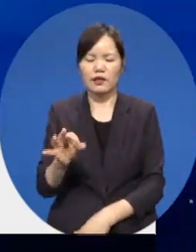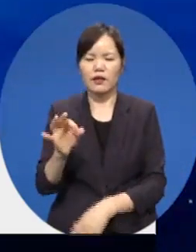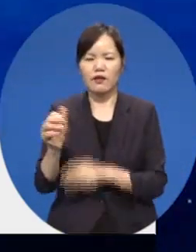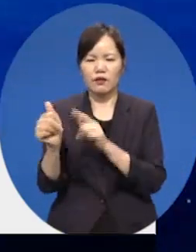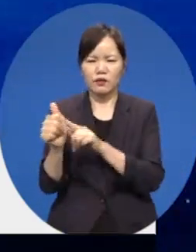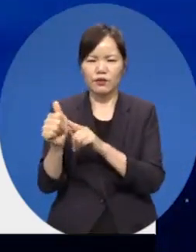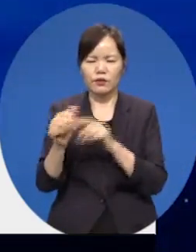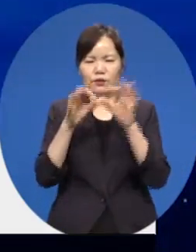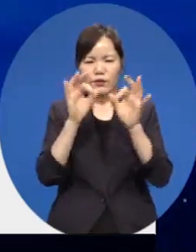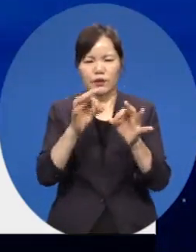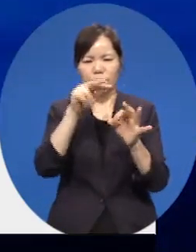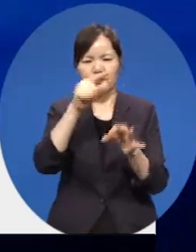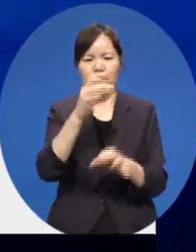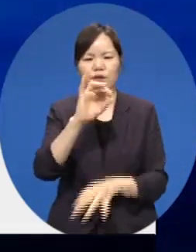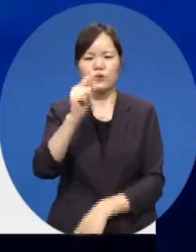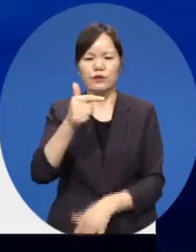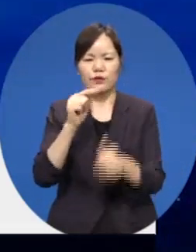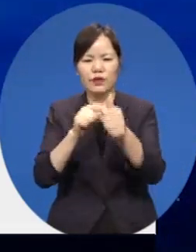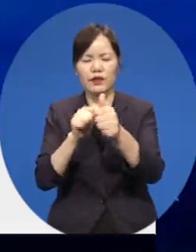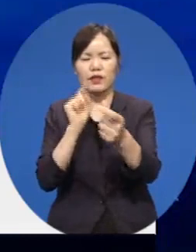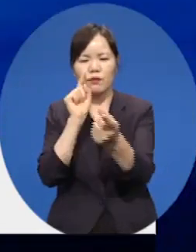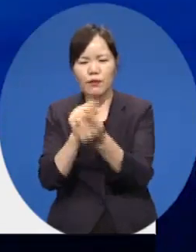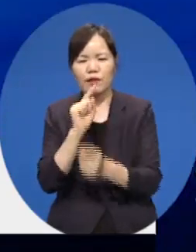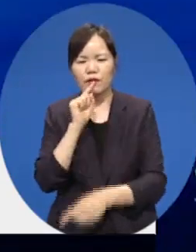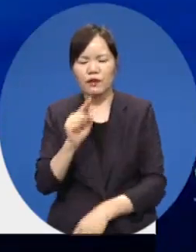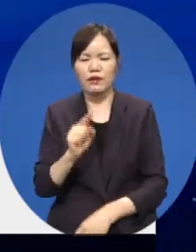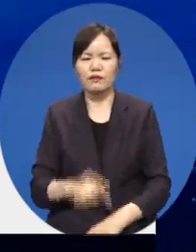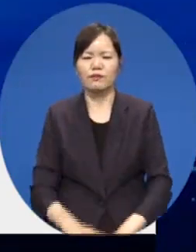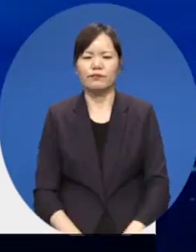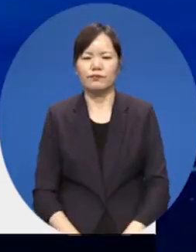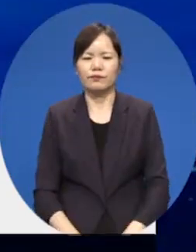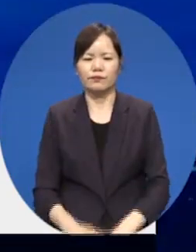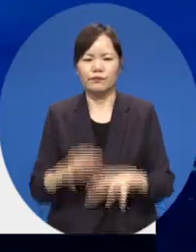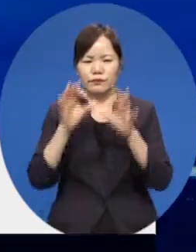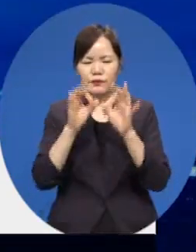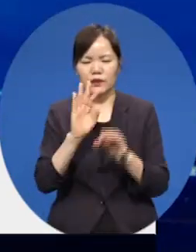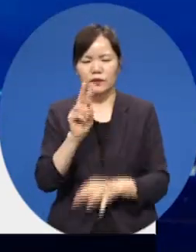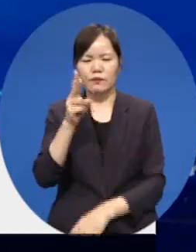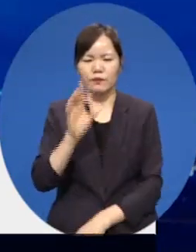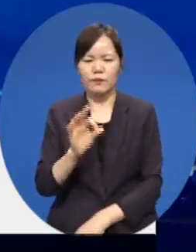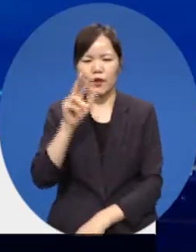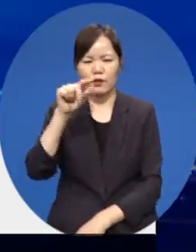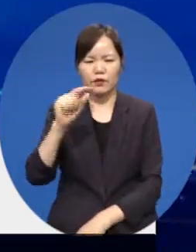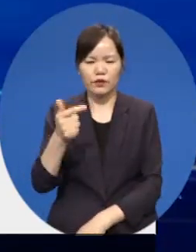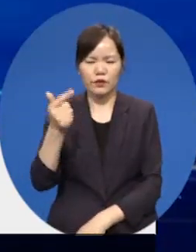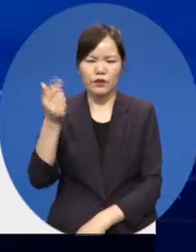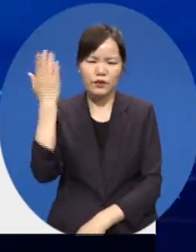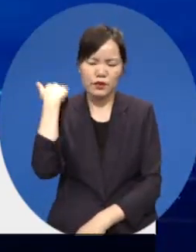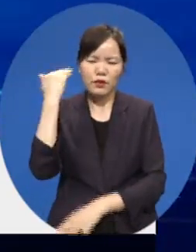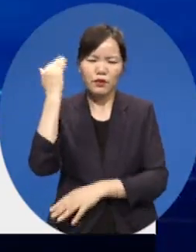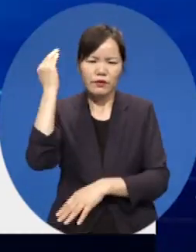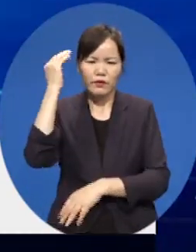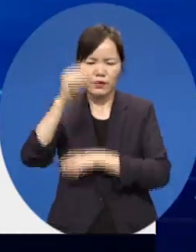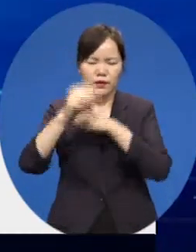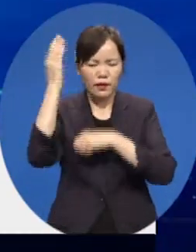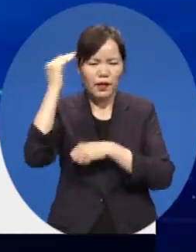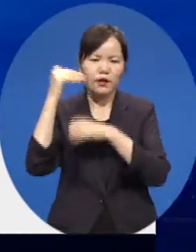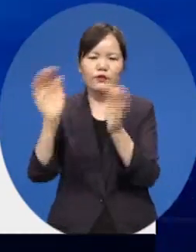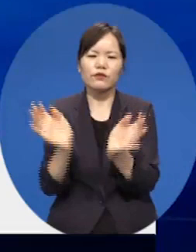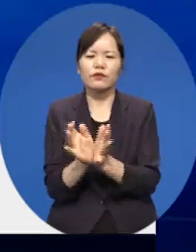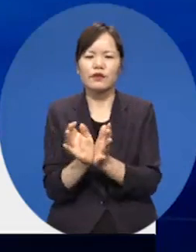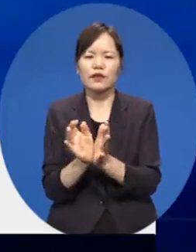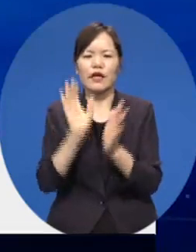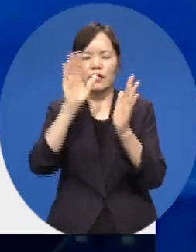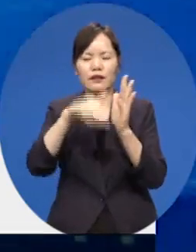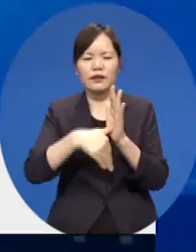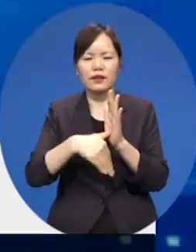김종인 비대위원장을 이미 만났다고 합니다. 뿐만 아니라 김병준 전그 자유한국당 시절에 비대위원장을 지냈던